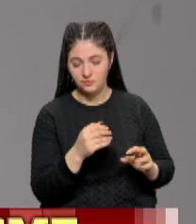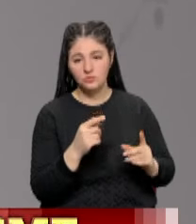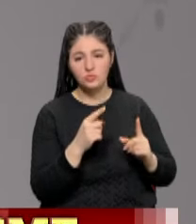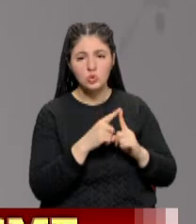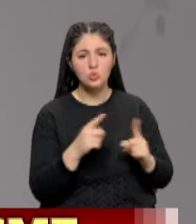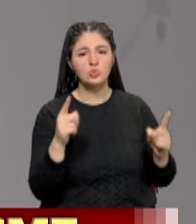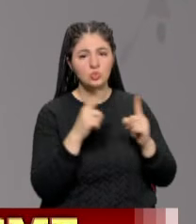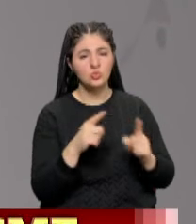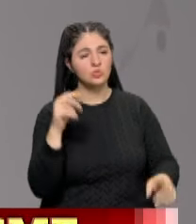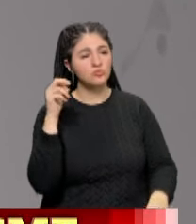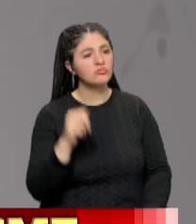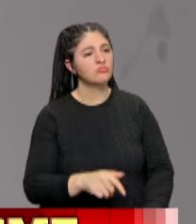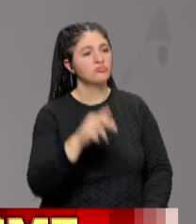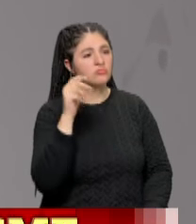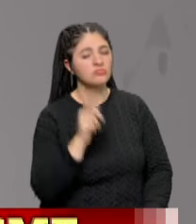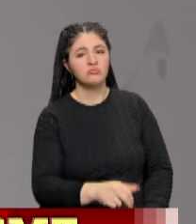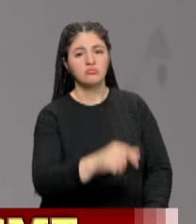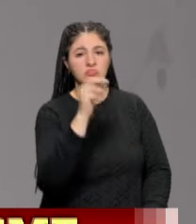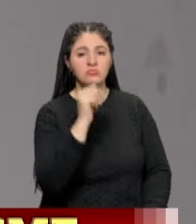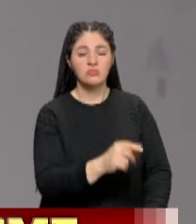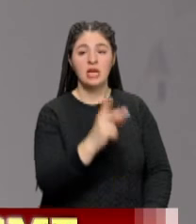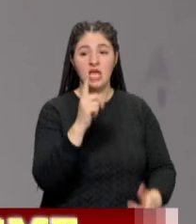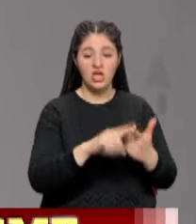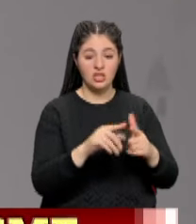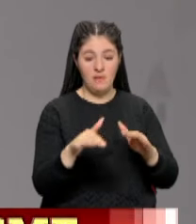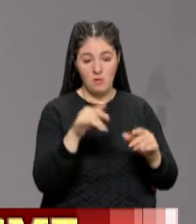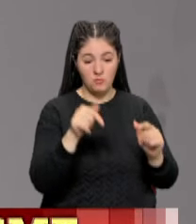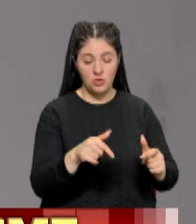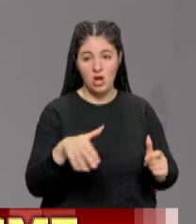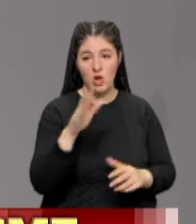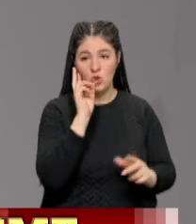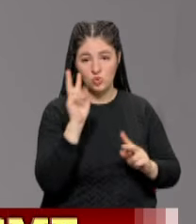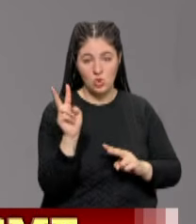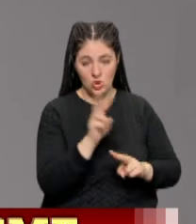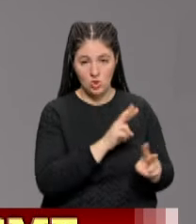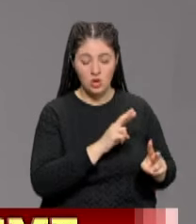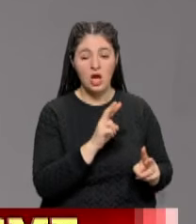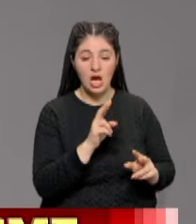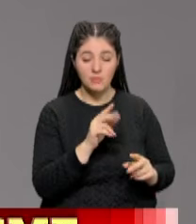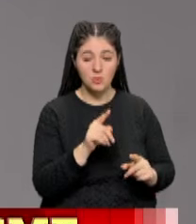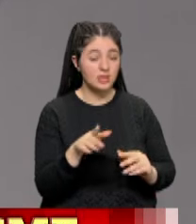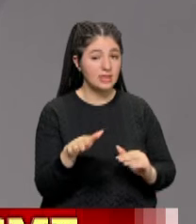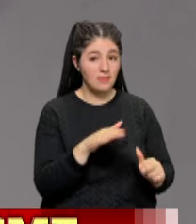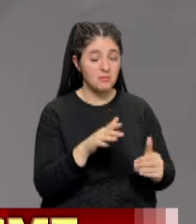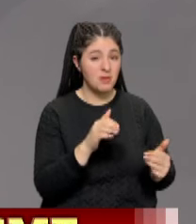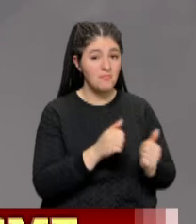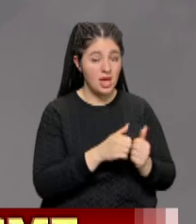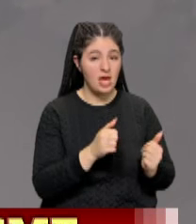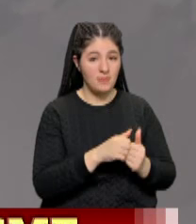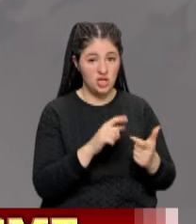uzun uzun yürüdük ve ikinci depremden önce buraları görmüştük. Ama tabii